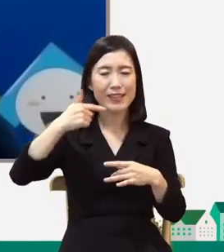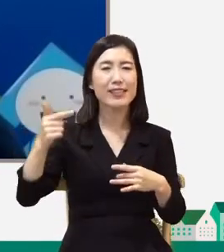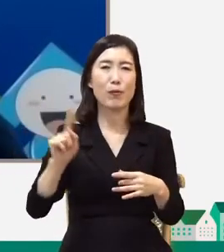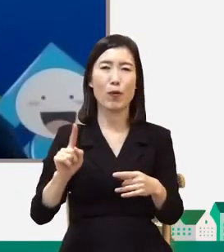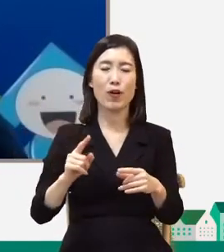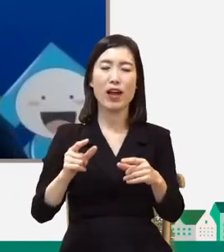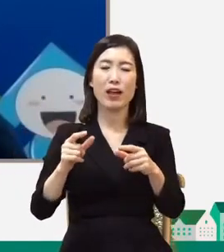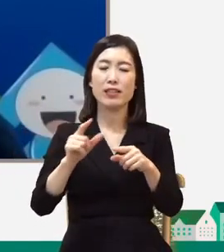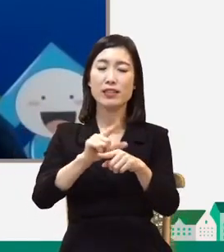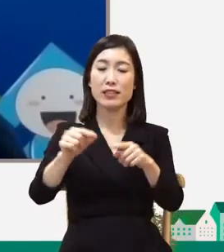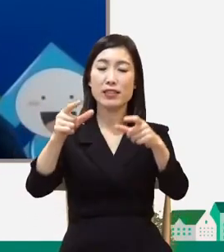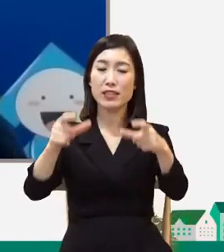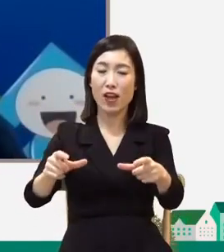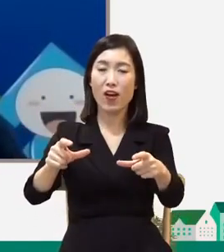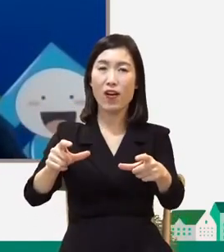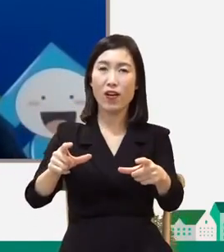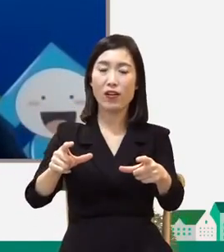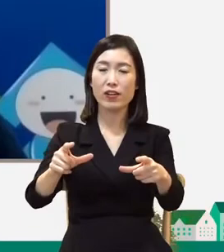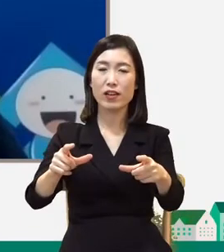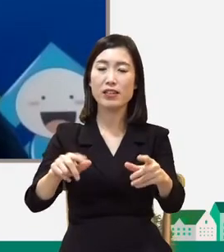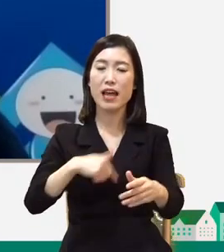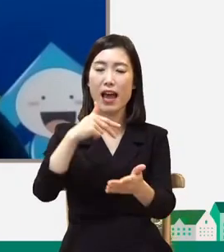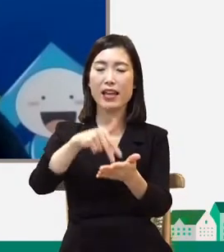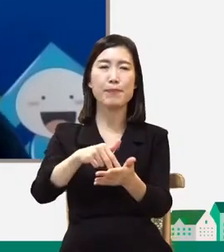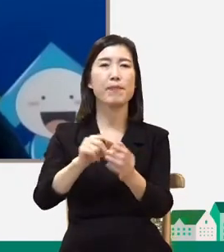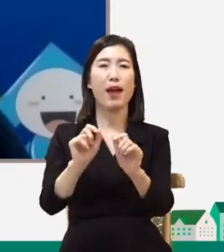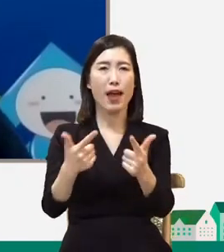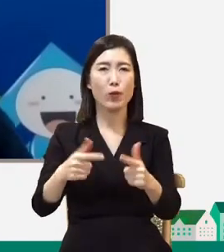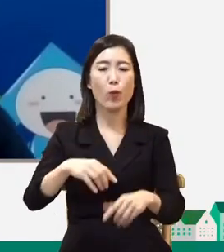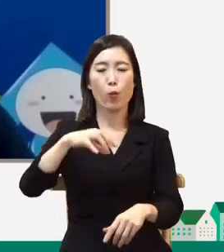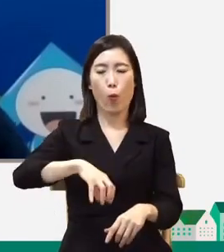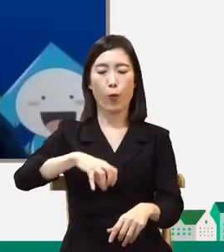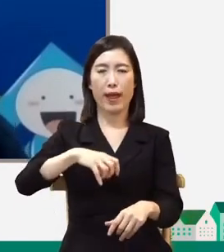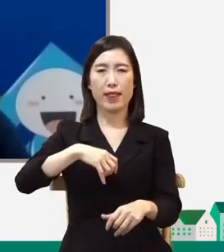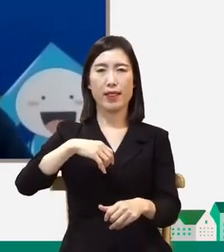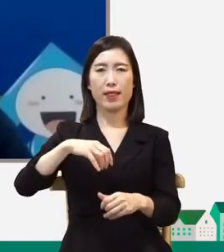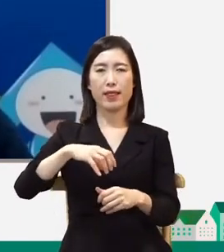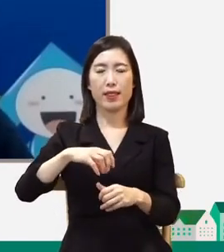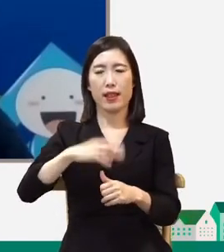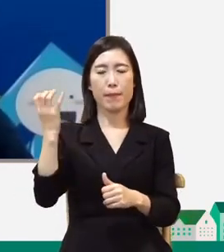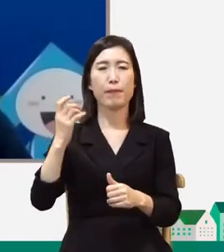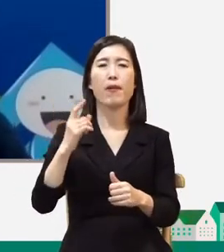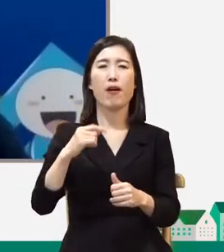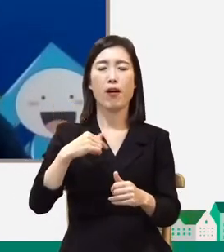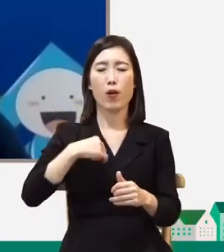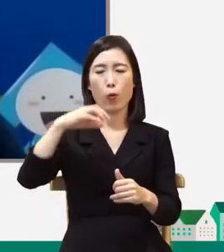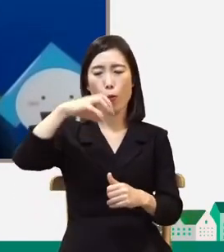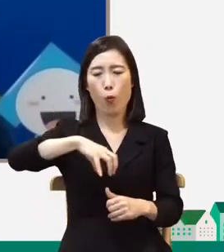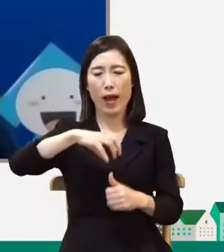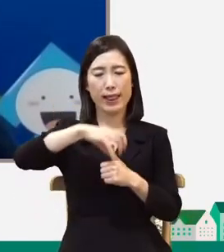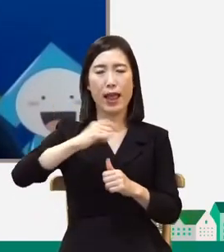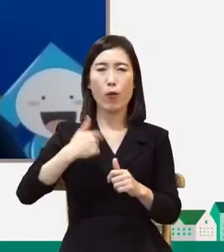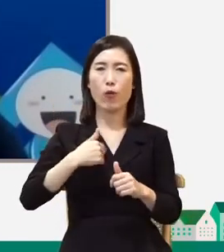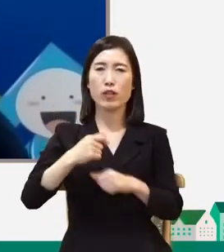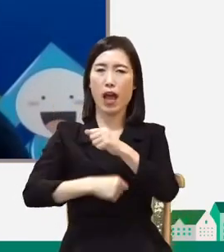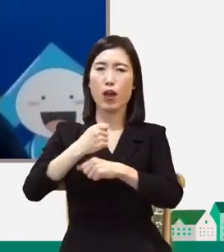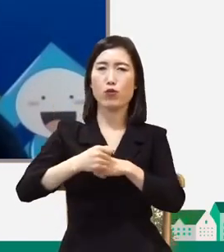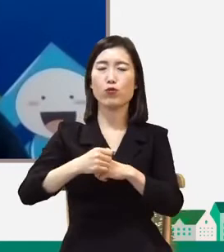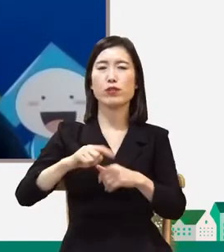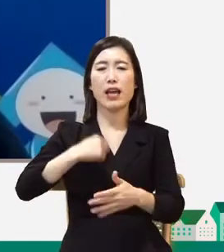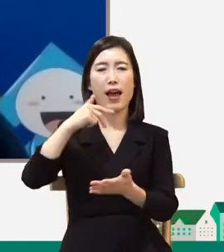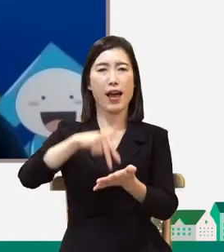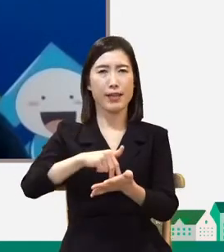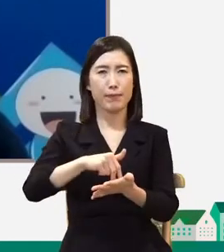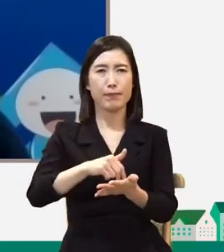지역사회 자립이 아닌 공간의 자립, 그리고 준비가 필요한 것은 당사자가 아닌 지역사회이다라는 어떤